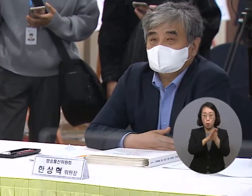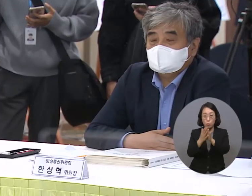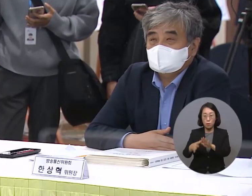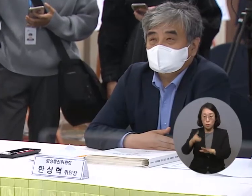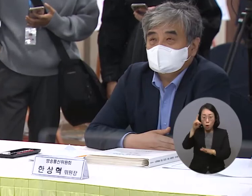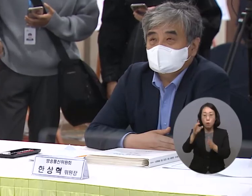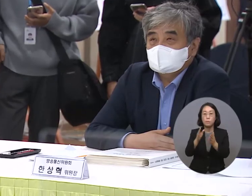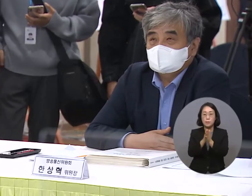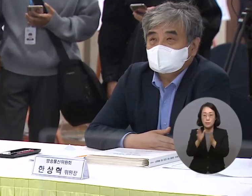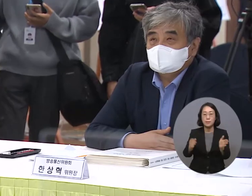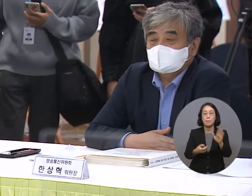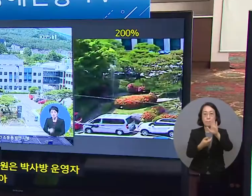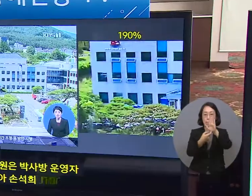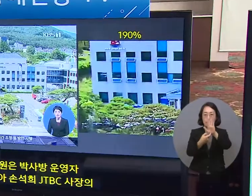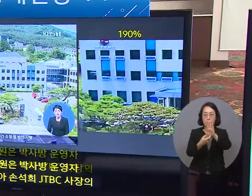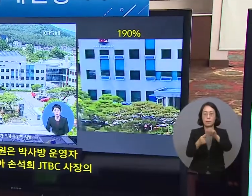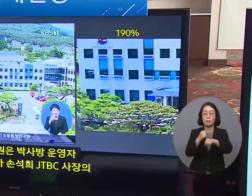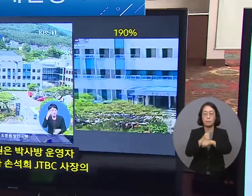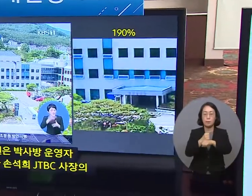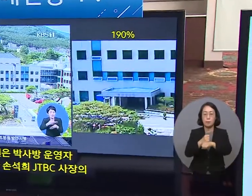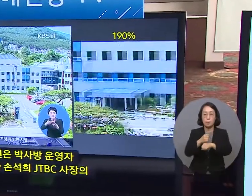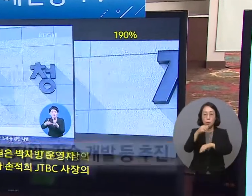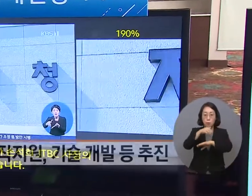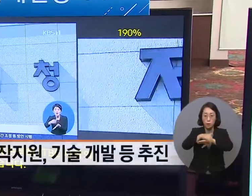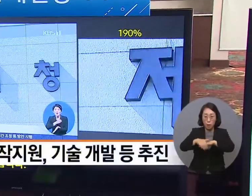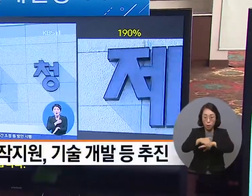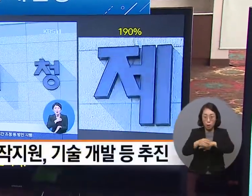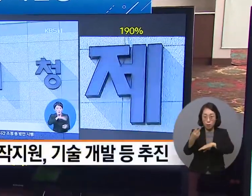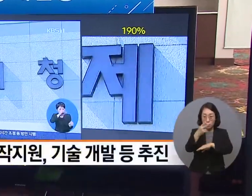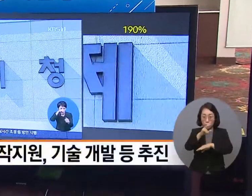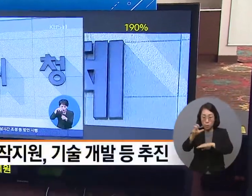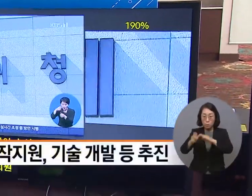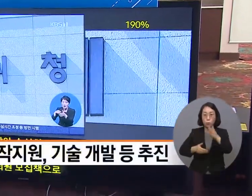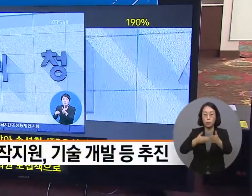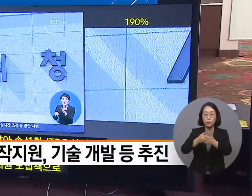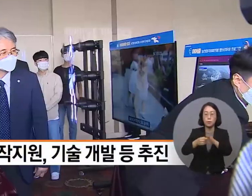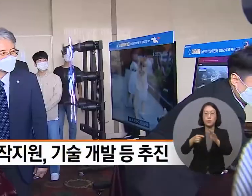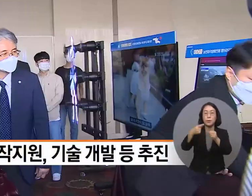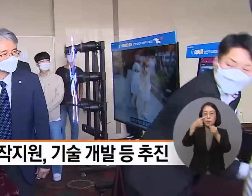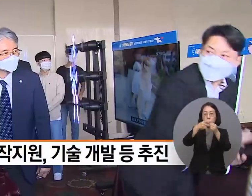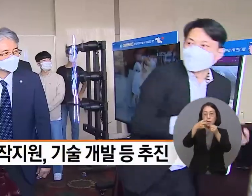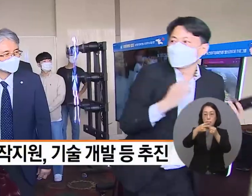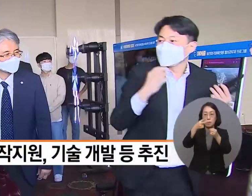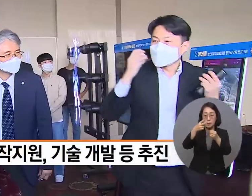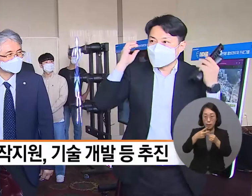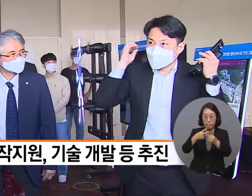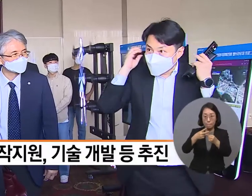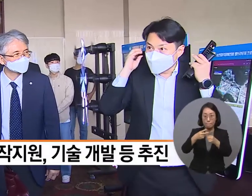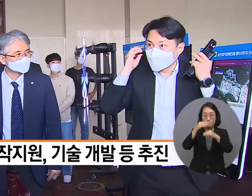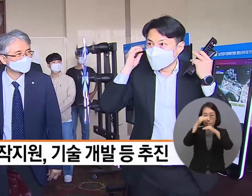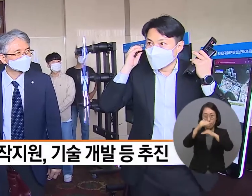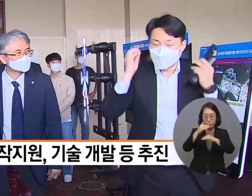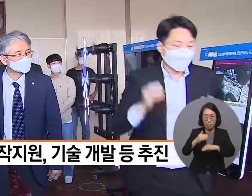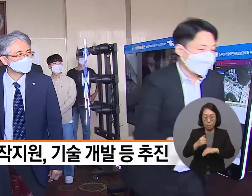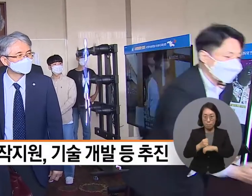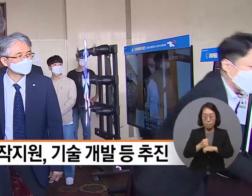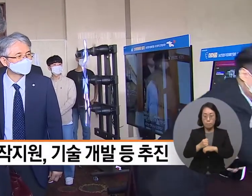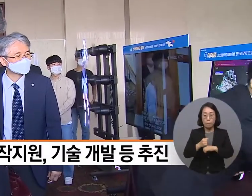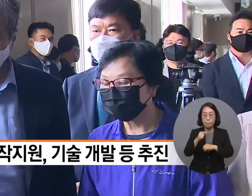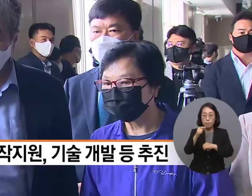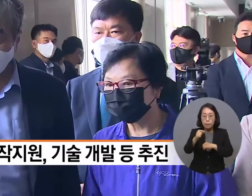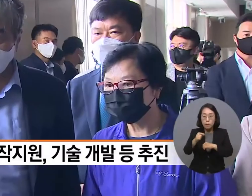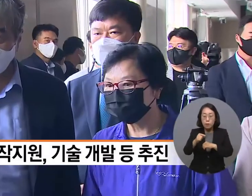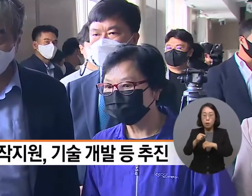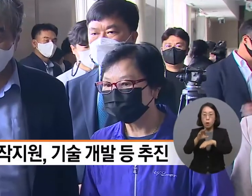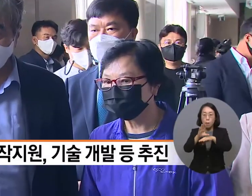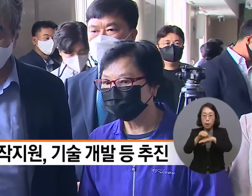시작을 알렸습니다. 이번 계획은 2025년까지 3단계에 걸쳐 진행됩니다. 우선 방통위는